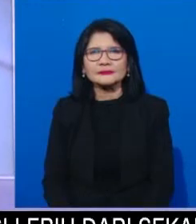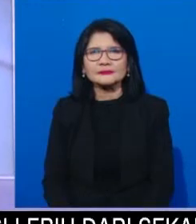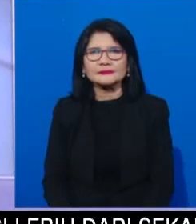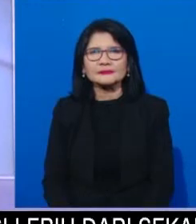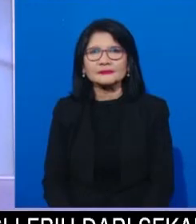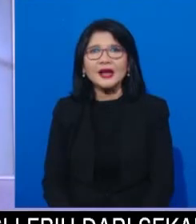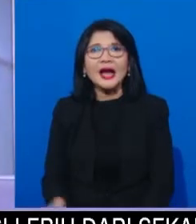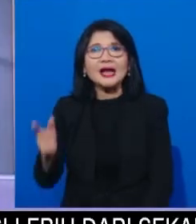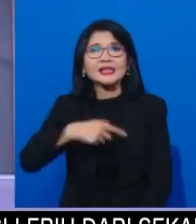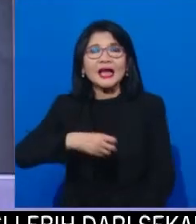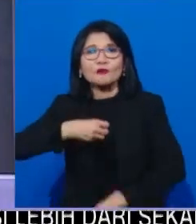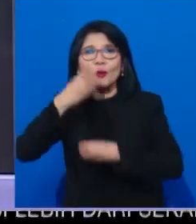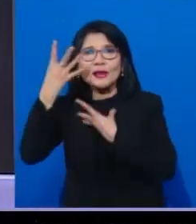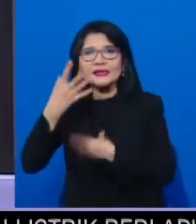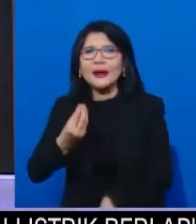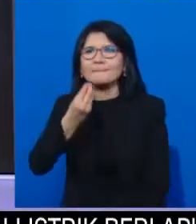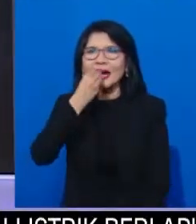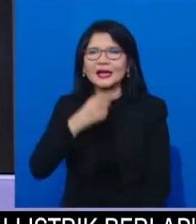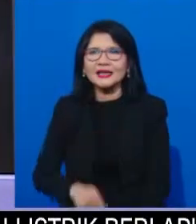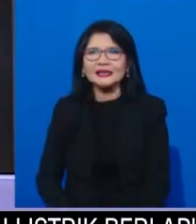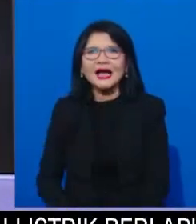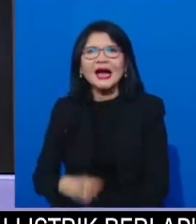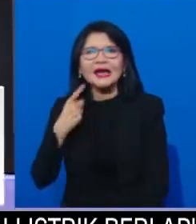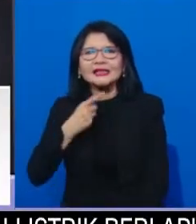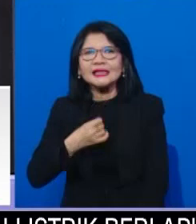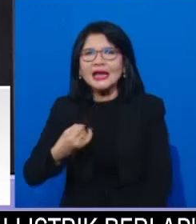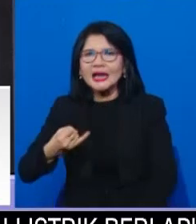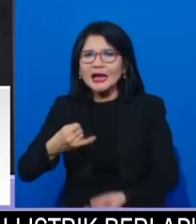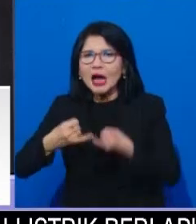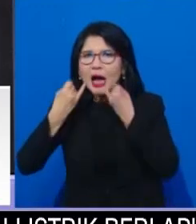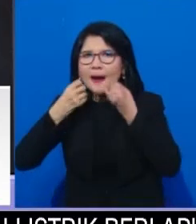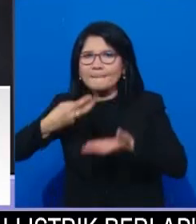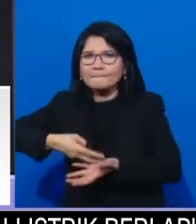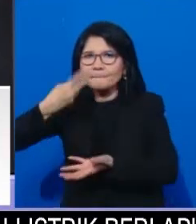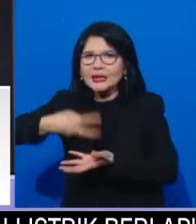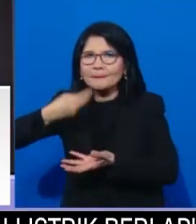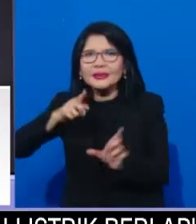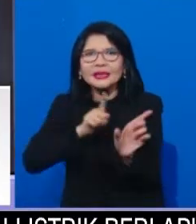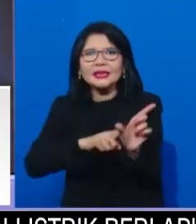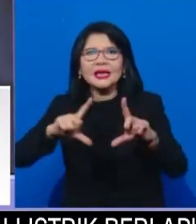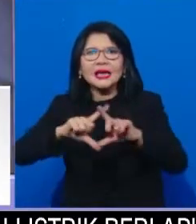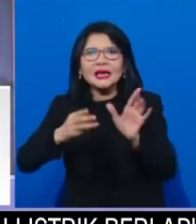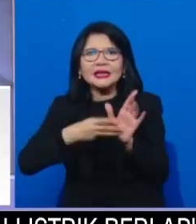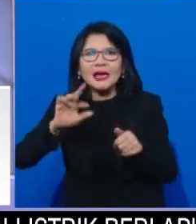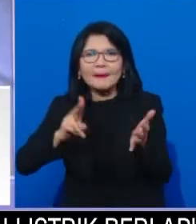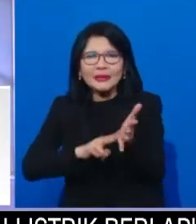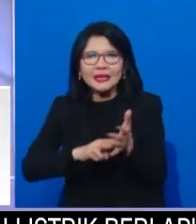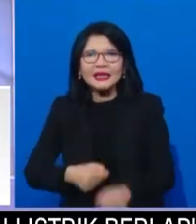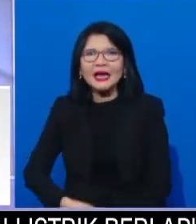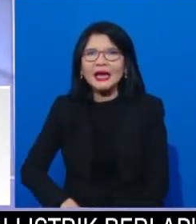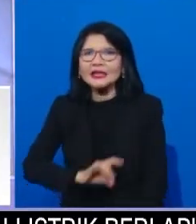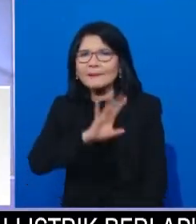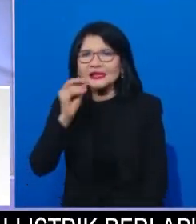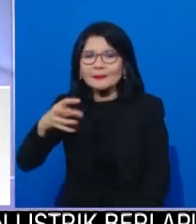Berikutnya kita ke informasi dari dunia kuliner. Mie Yamin menjadi salah satu olahan mie yang banyak disukai. Mie dihidangkan dengan aneka